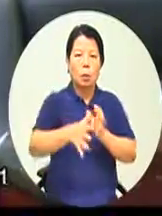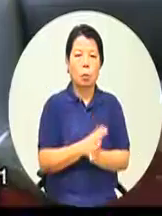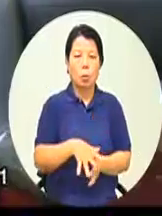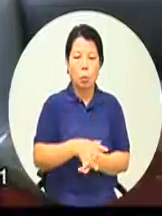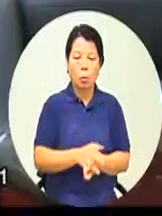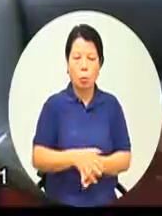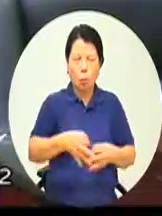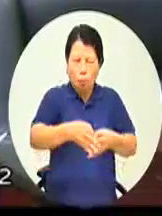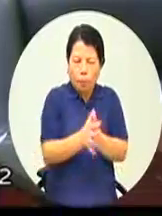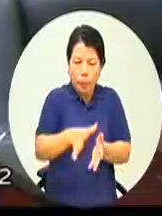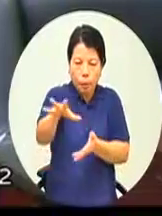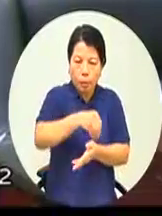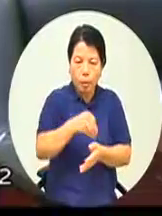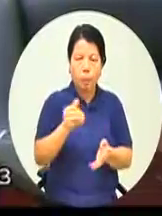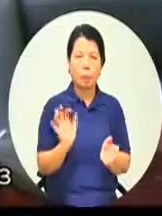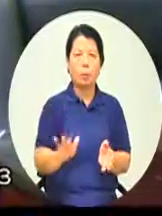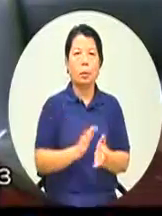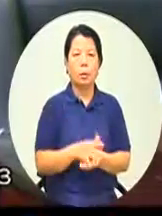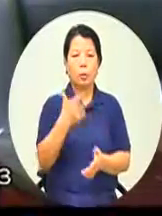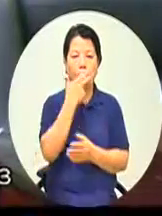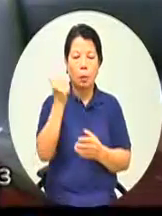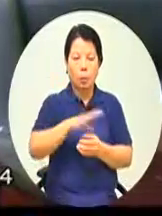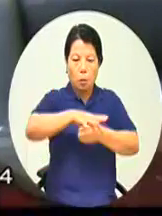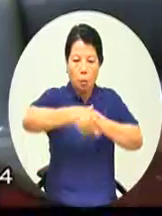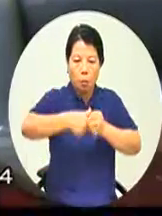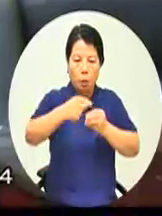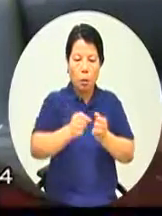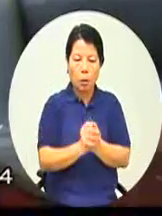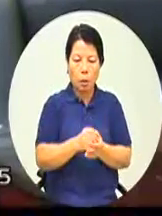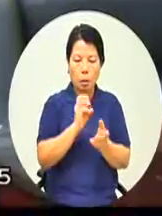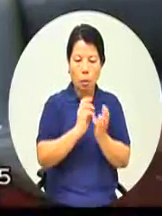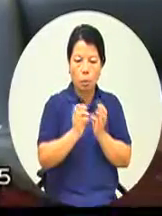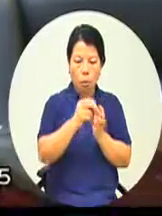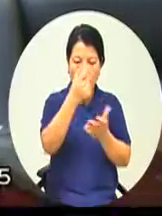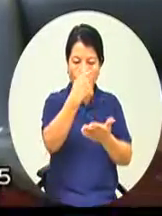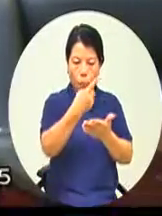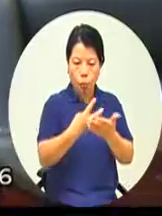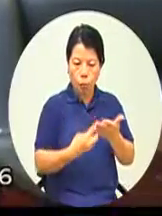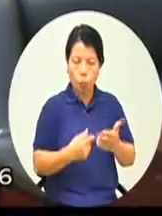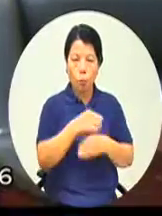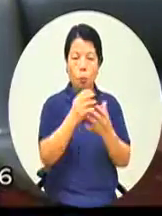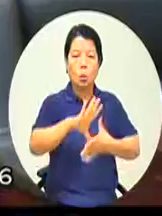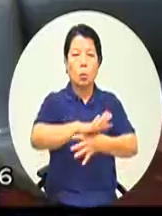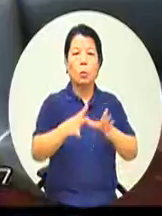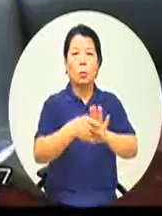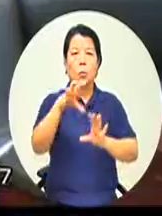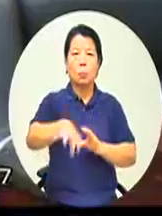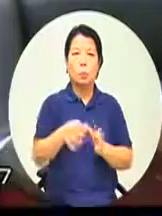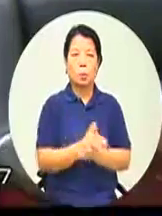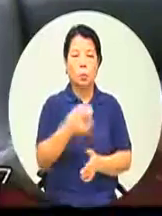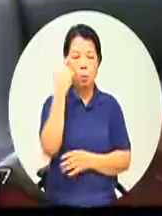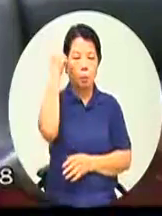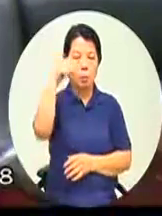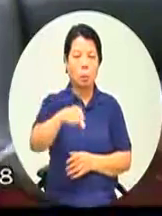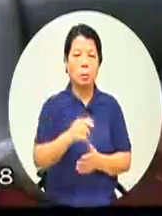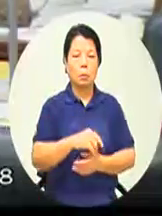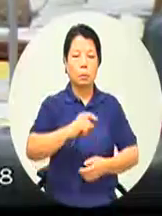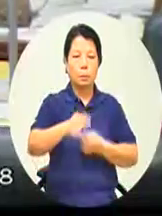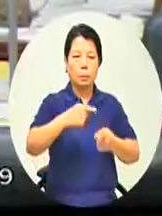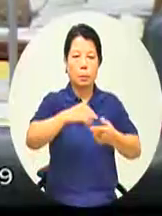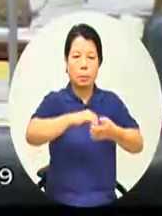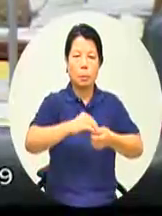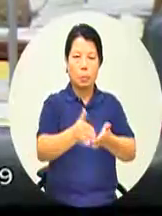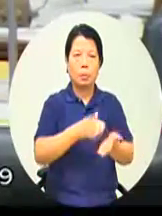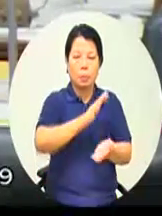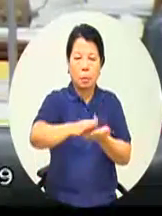看到了。那个懒人包的讯息的部分，我觉得就是文化局觉得。应该要解决